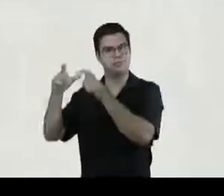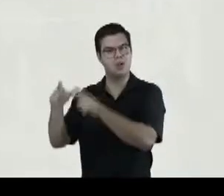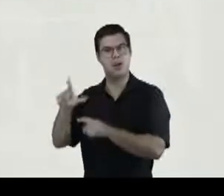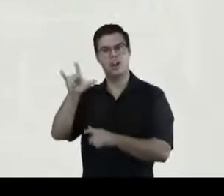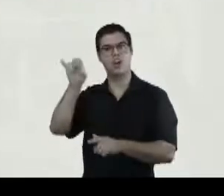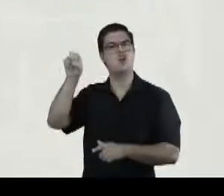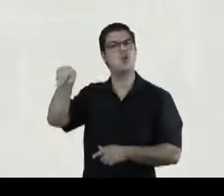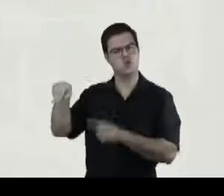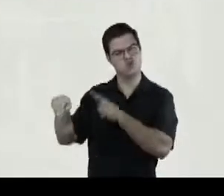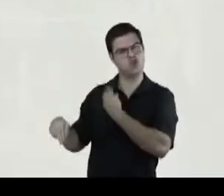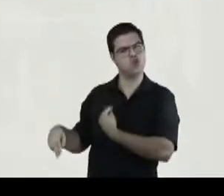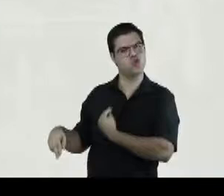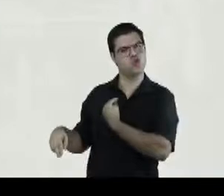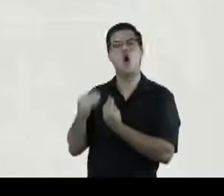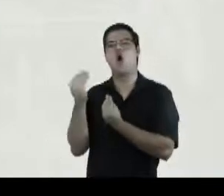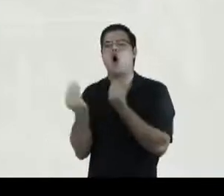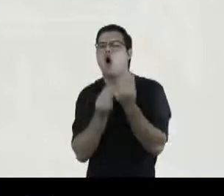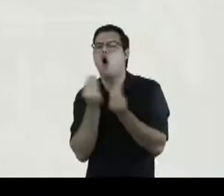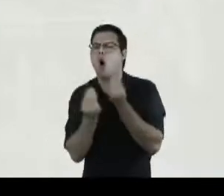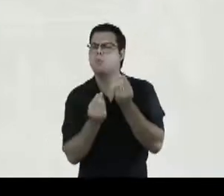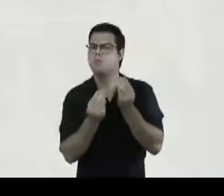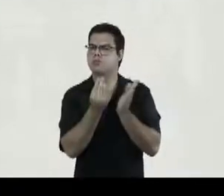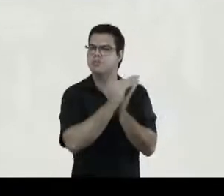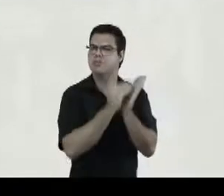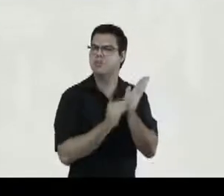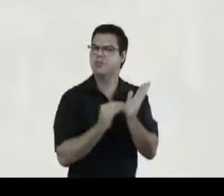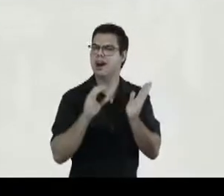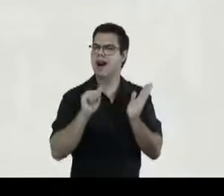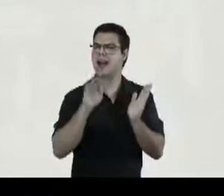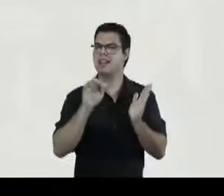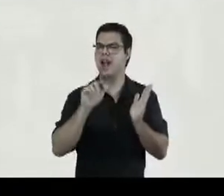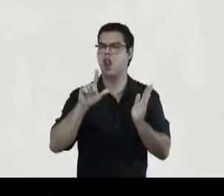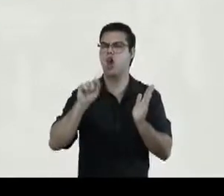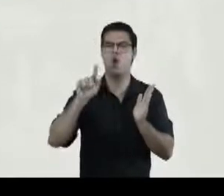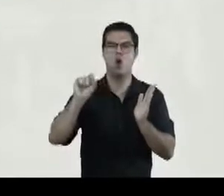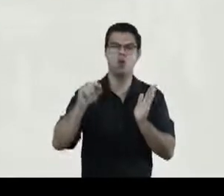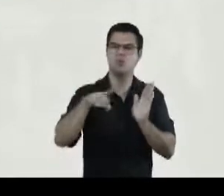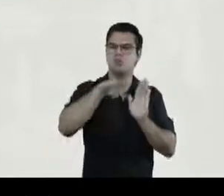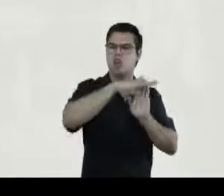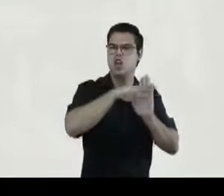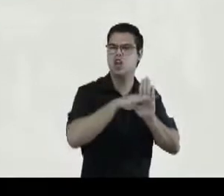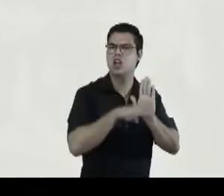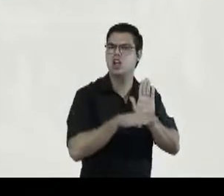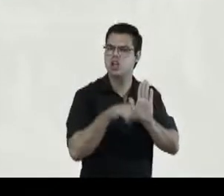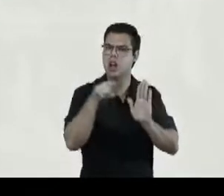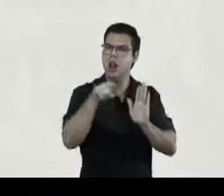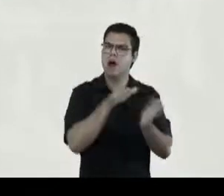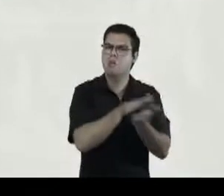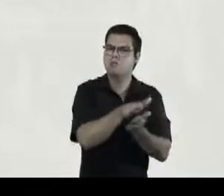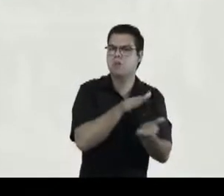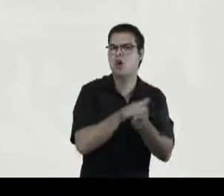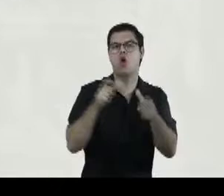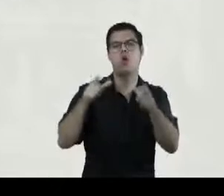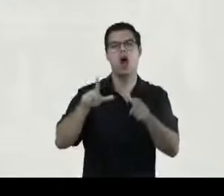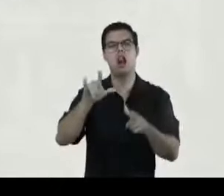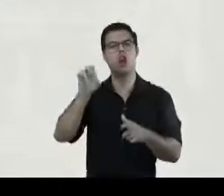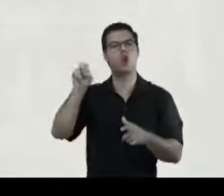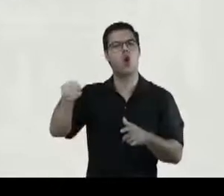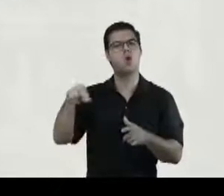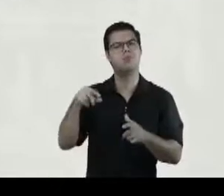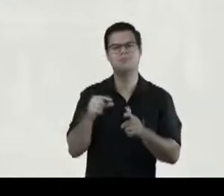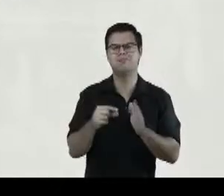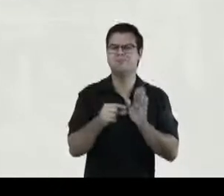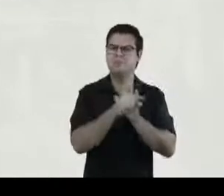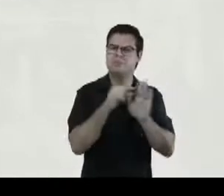donner la liste des livres publiés à Lyon avec une notice d'une ligne, vraiment le plus court possible. Et puis derrière, ils publient des volumes de